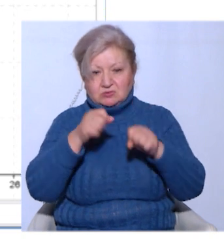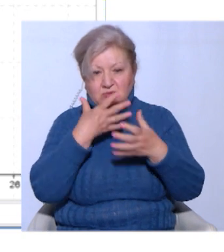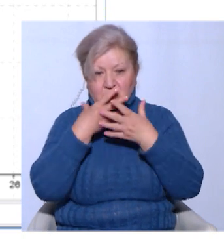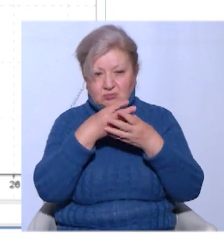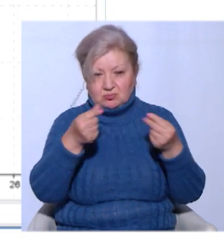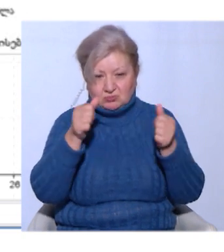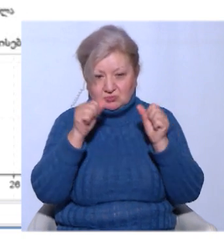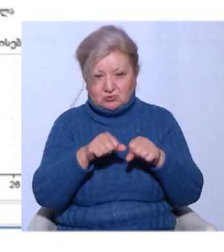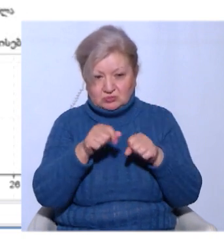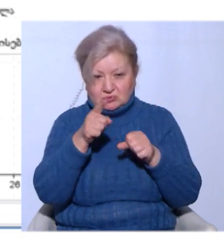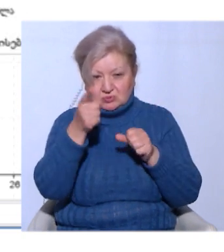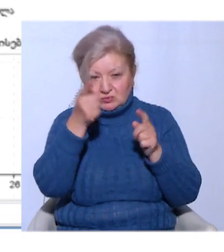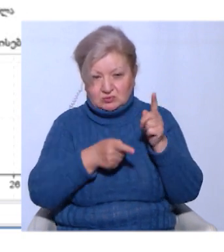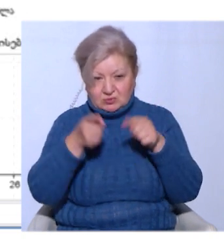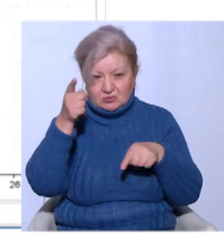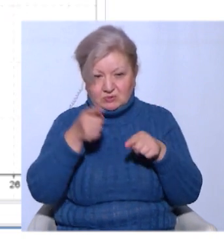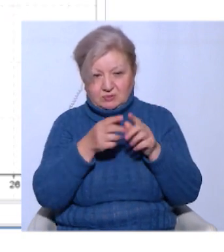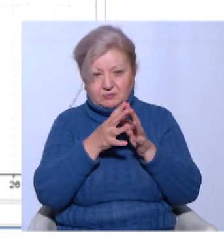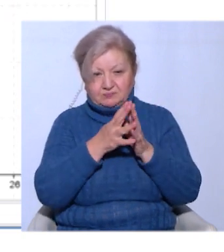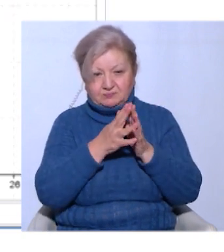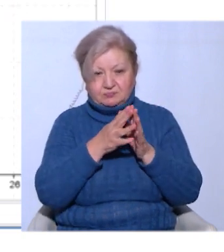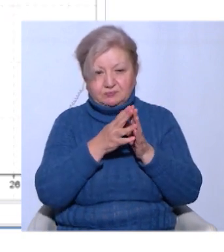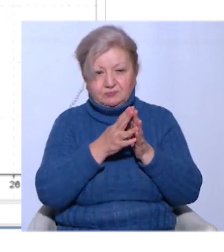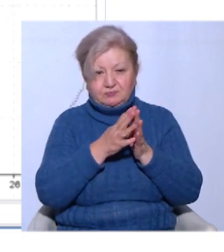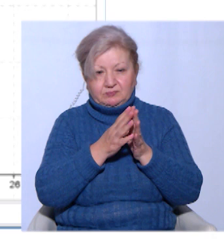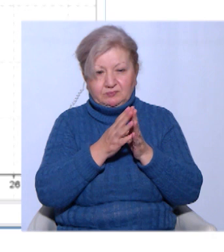დამხმარე წრფეების გაქრობა ისევ შეგიძლიათ